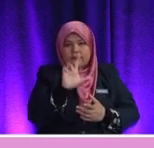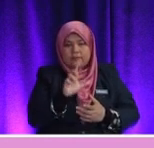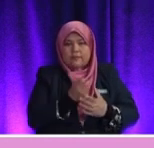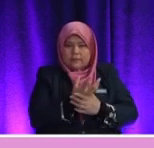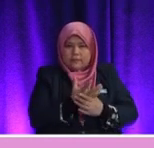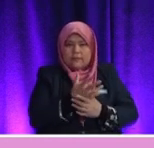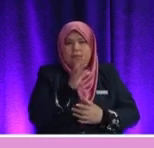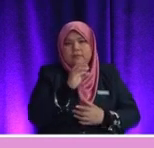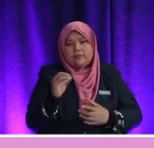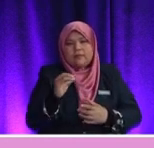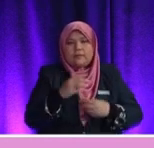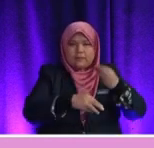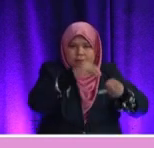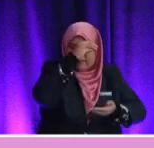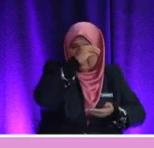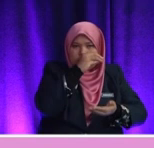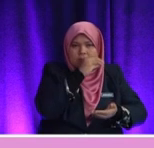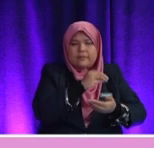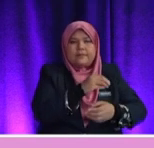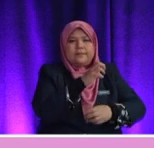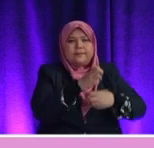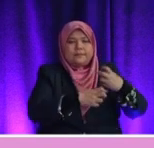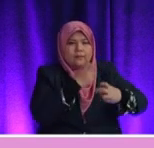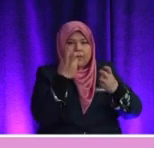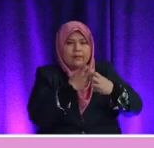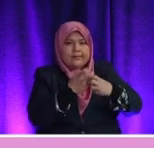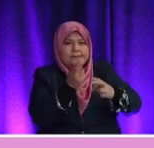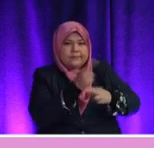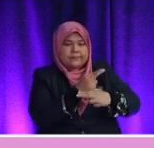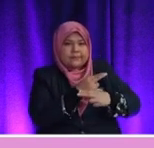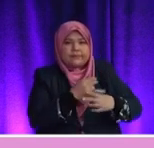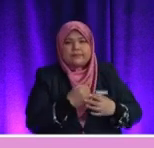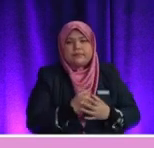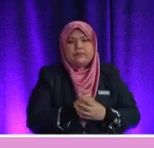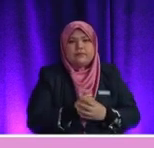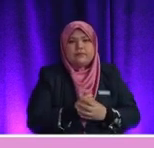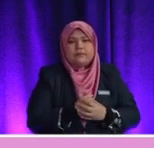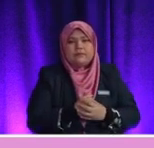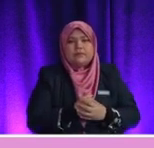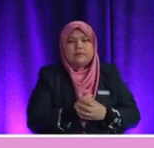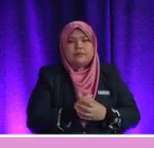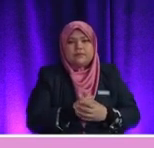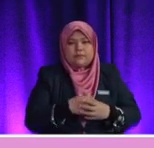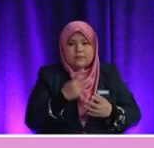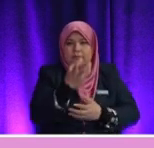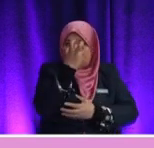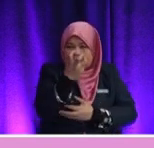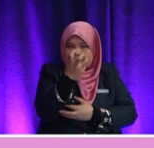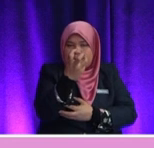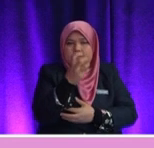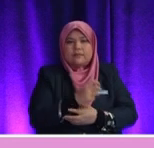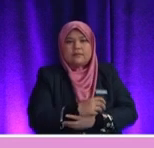belajar tentang ebook qwen elektrolisis broad yingke dalam keadaan pecah